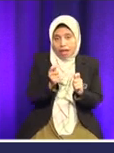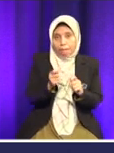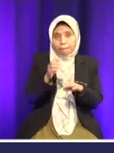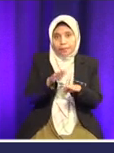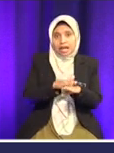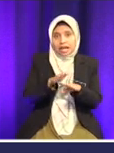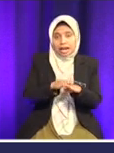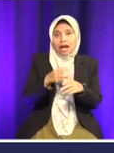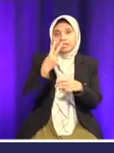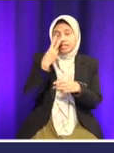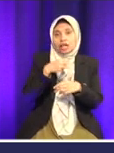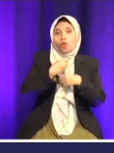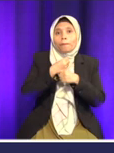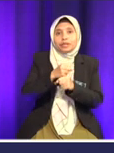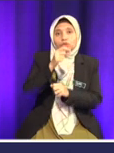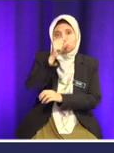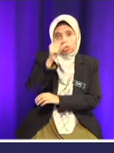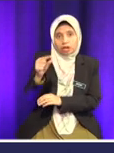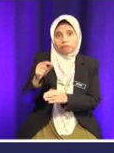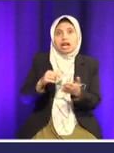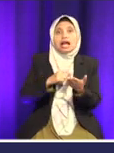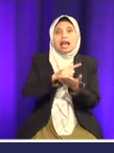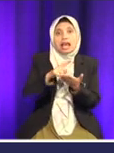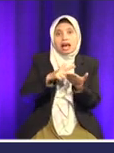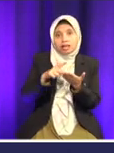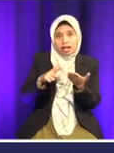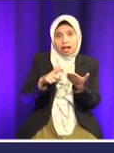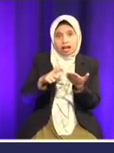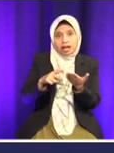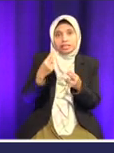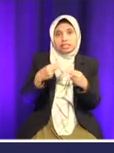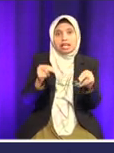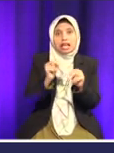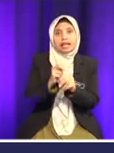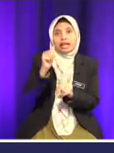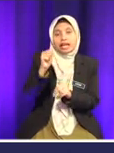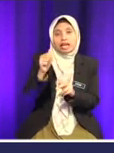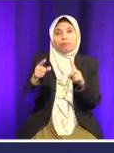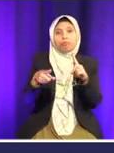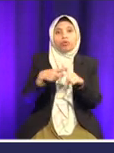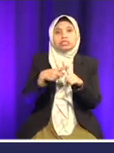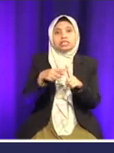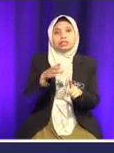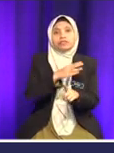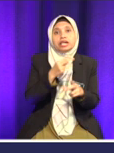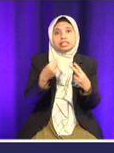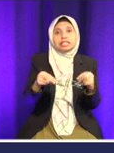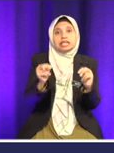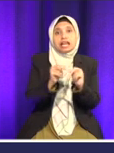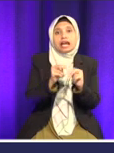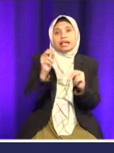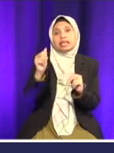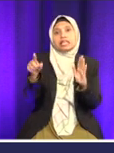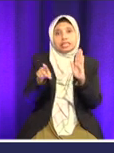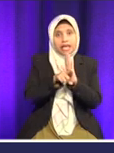Grove kemudian langkahkan sekurang-kurangnya 2 gram bagi nilai E positif dan 2 gram bagi nilai negatif